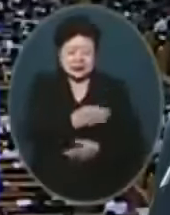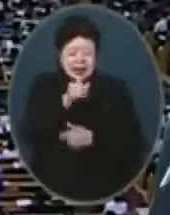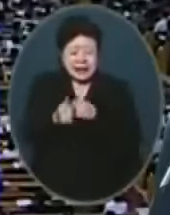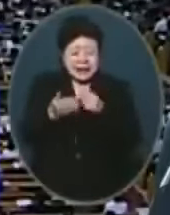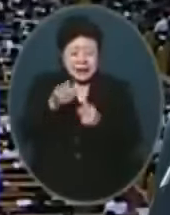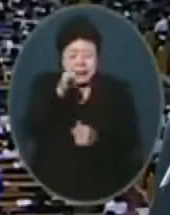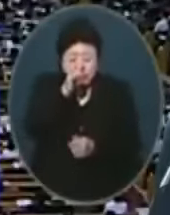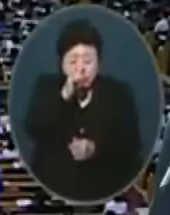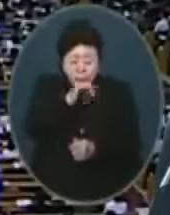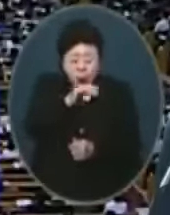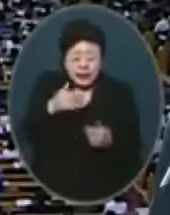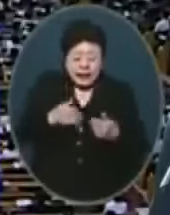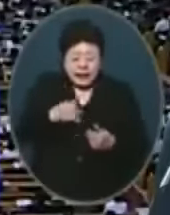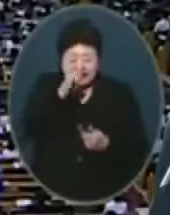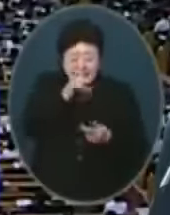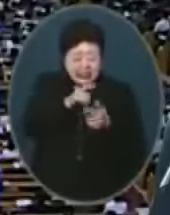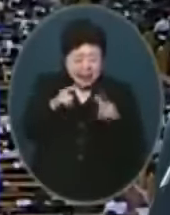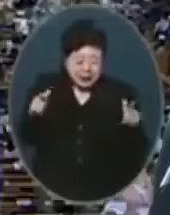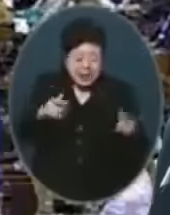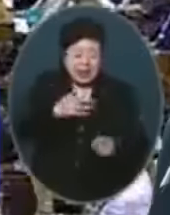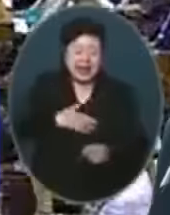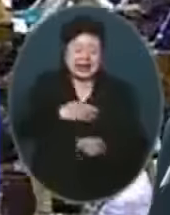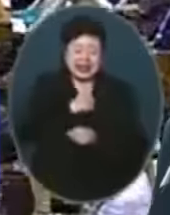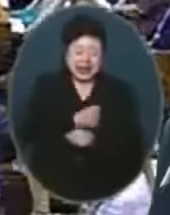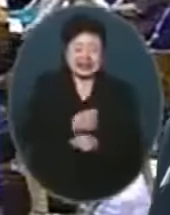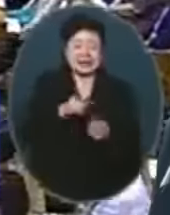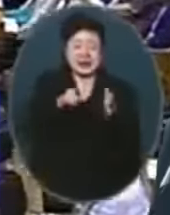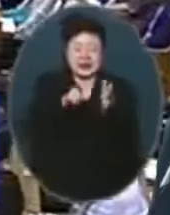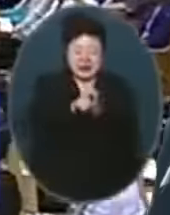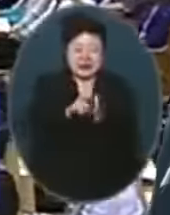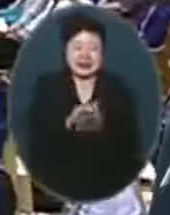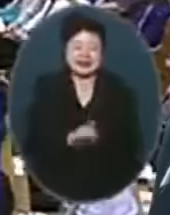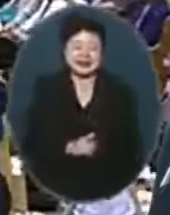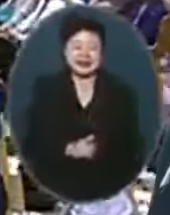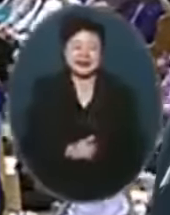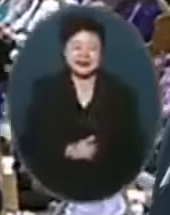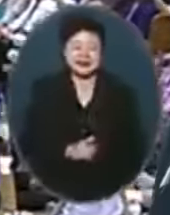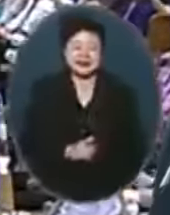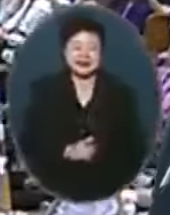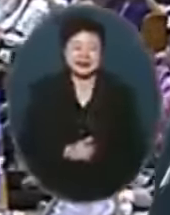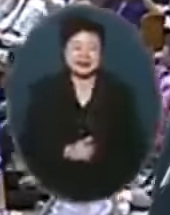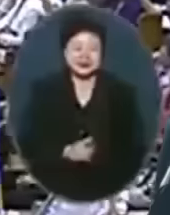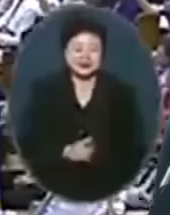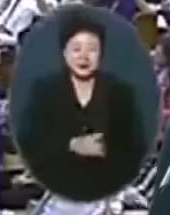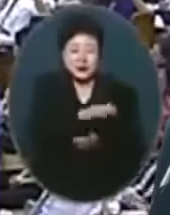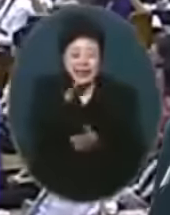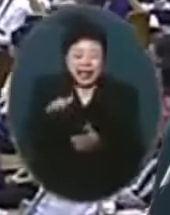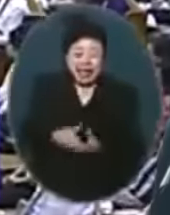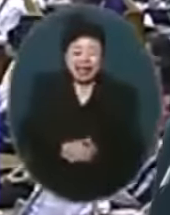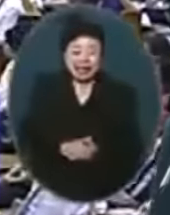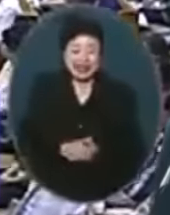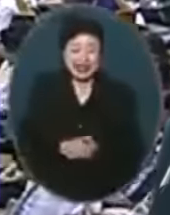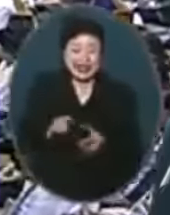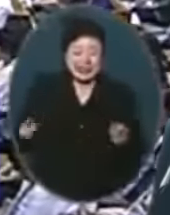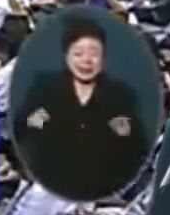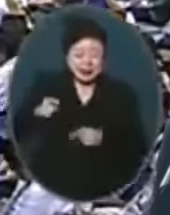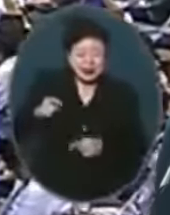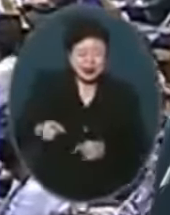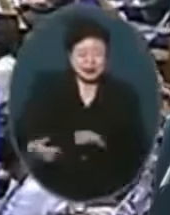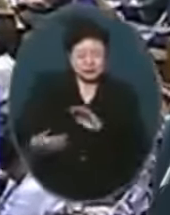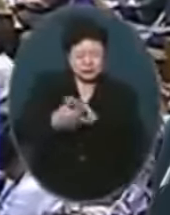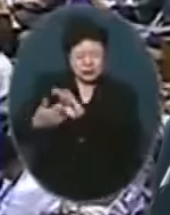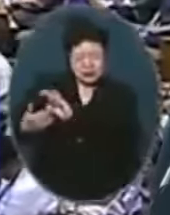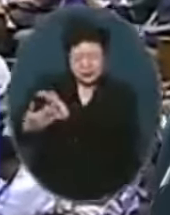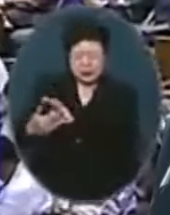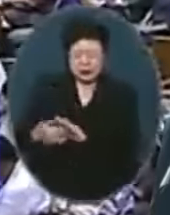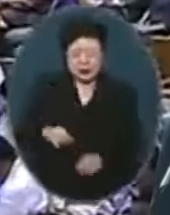우리에게 있지 아니함을 알게 하려 함입니다. 우리가 사방으로 우겨쌈을